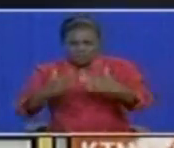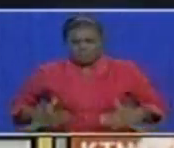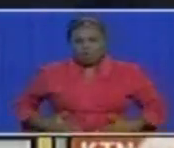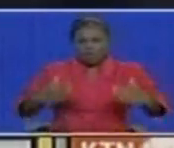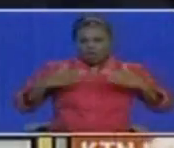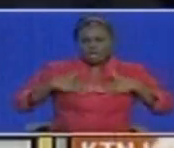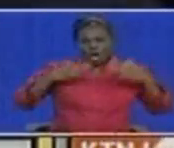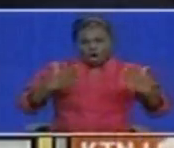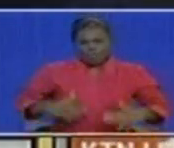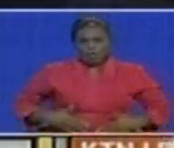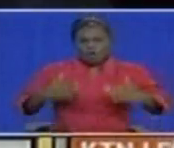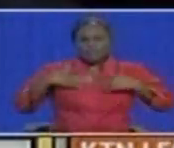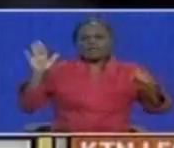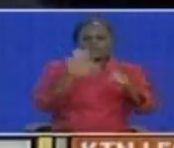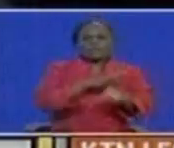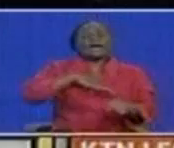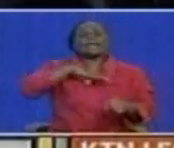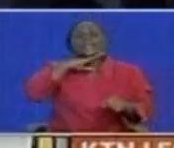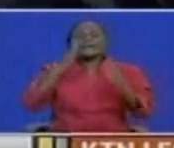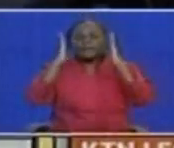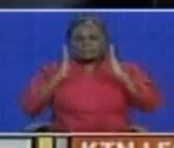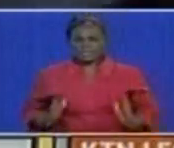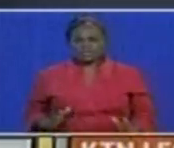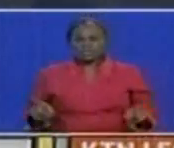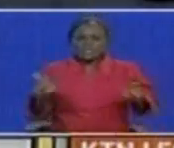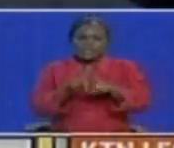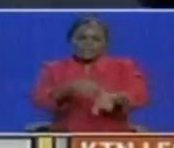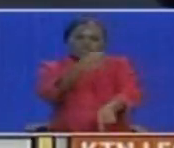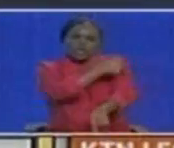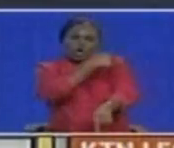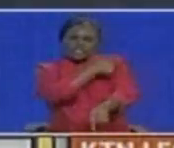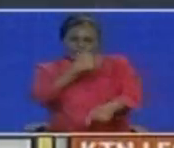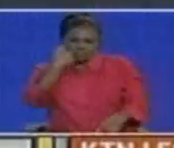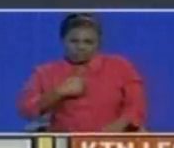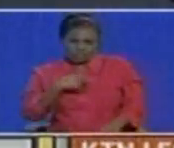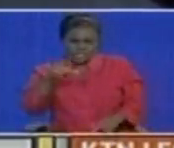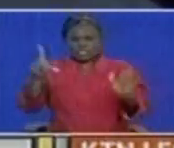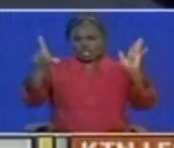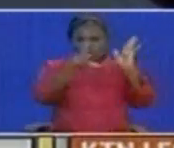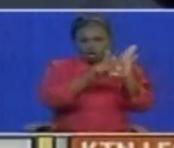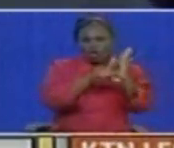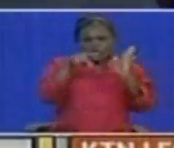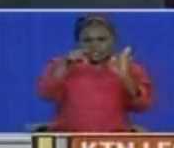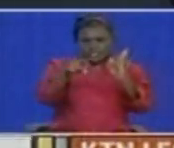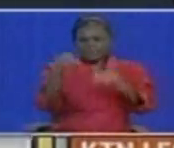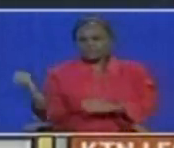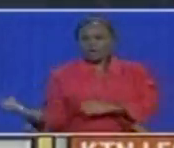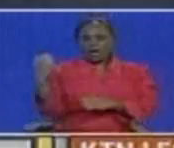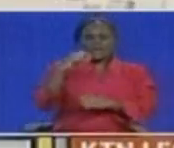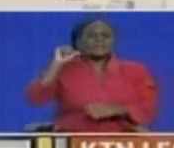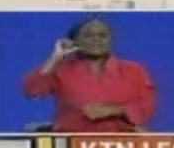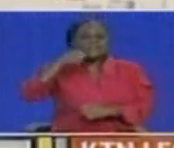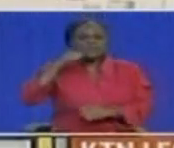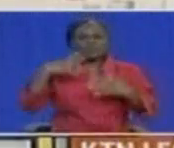mwili mzima wa mfu. Kulingana na Daktari Andrew Gashie, ambaye ni mwanapatholojia, sheria hiyo itakuwa ni mwamko mpya katika sekta ya